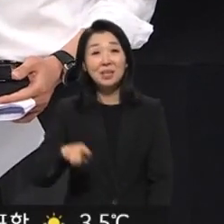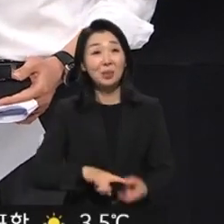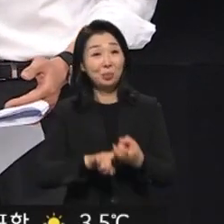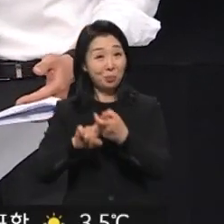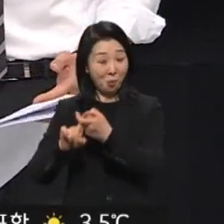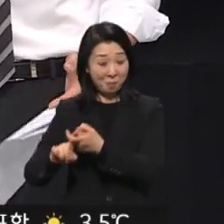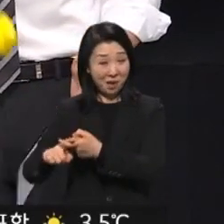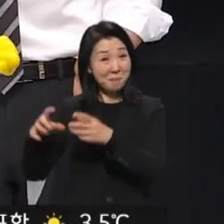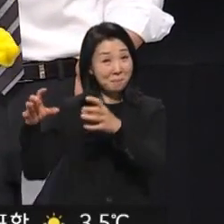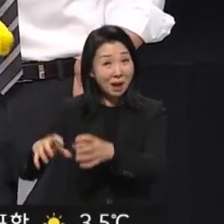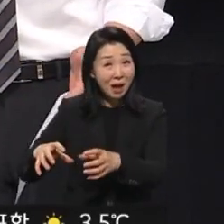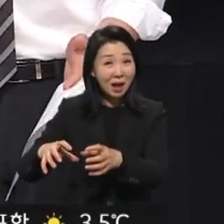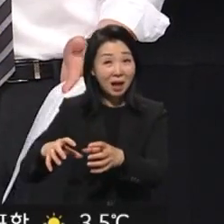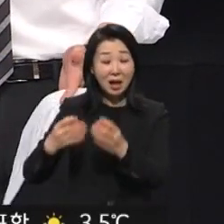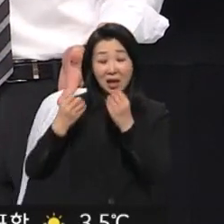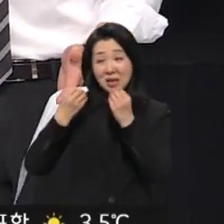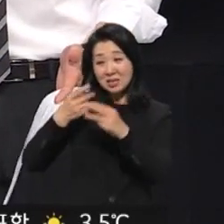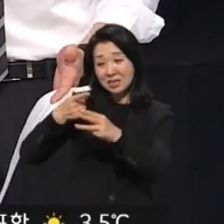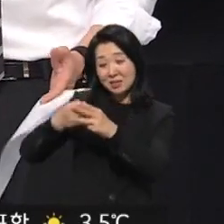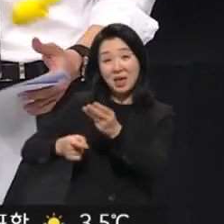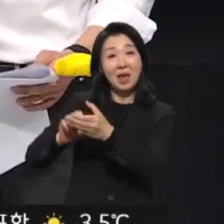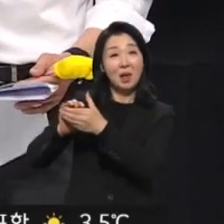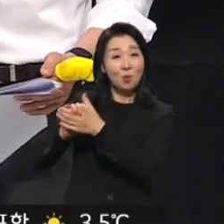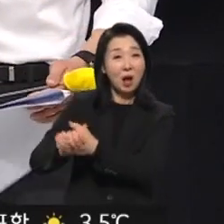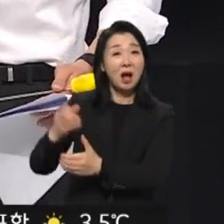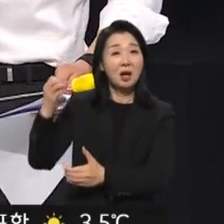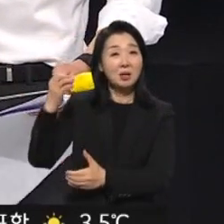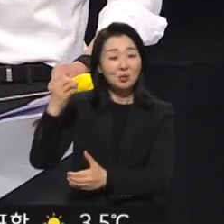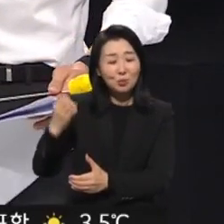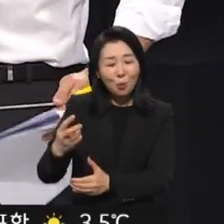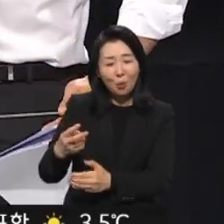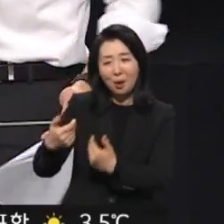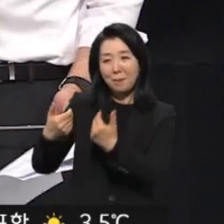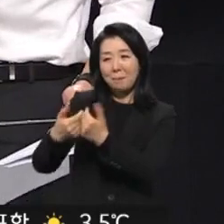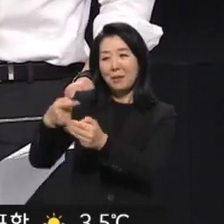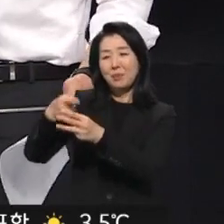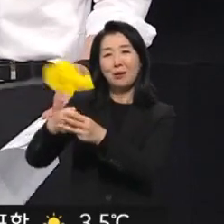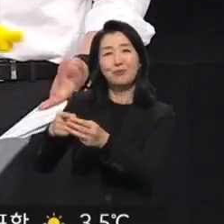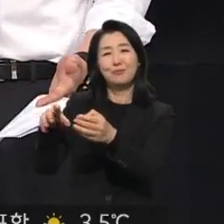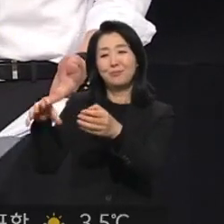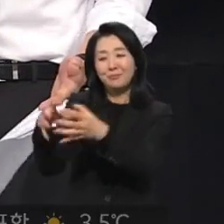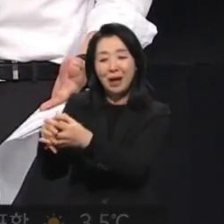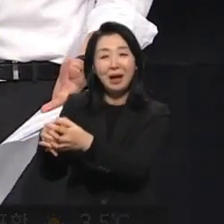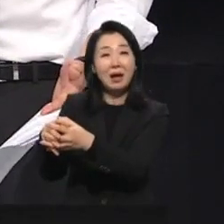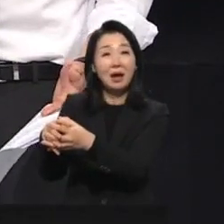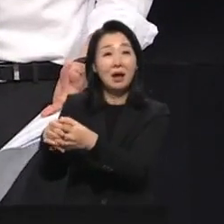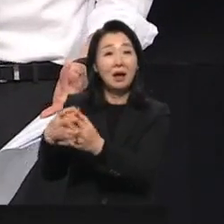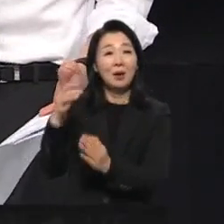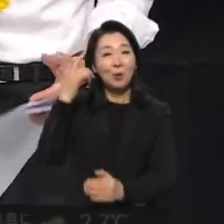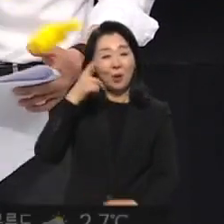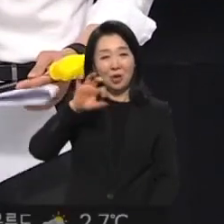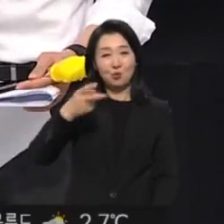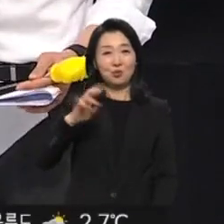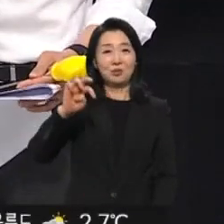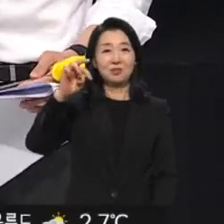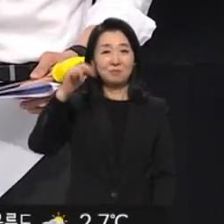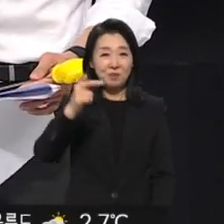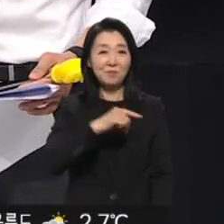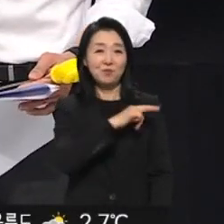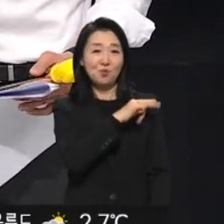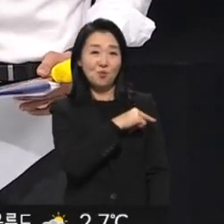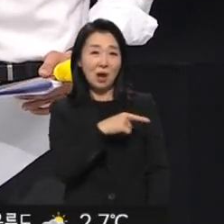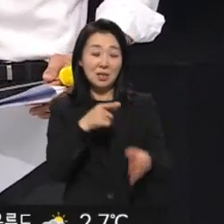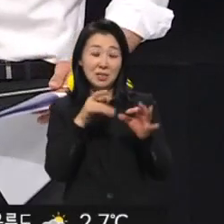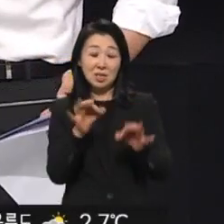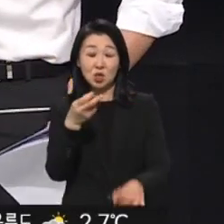걸까요? 이 신핵관과 비윤계가 일시적으로 손을 맞잡는 분위기인데요. 유승민 전 의원과 가까운 김웅 의원은 이 윤